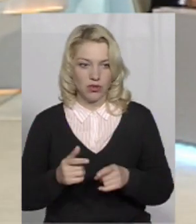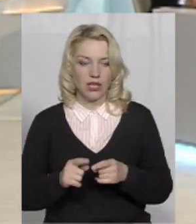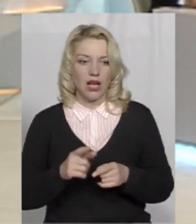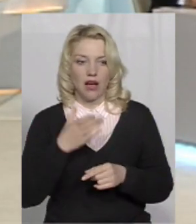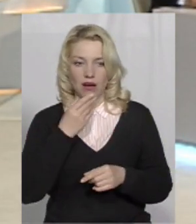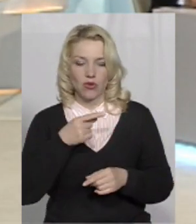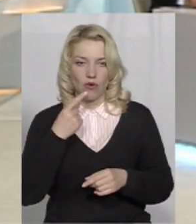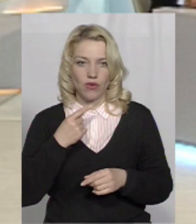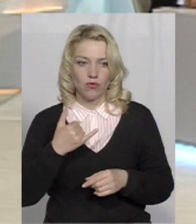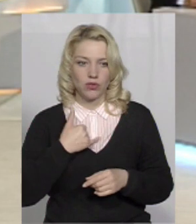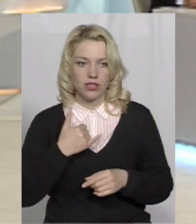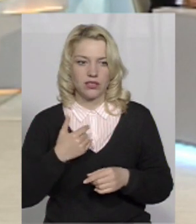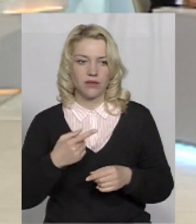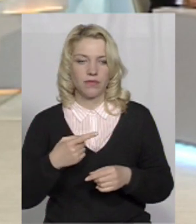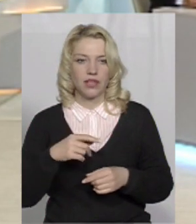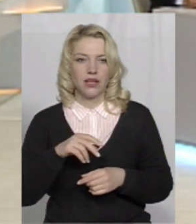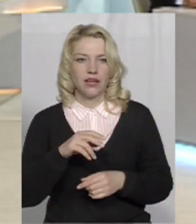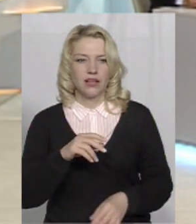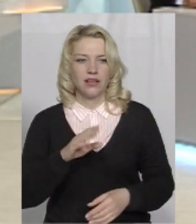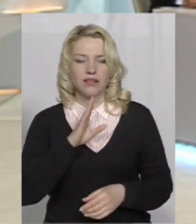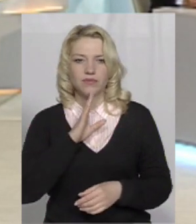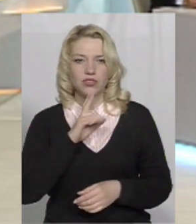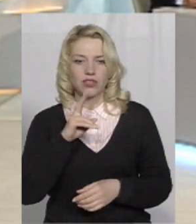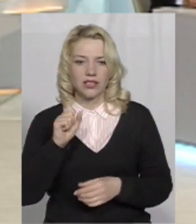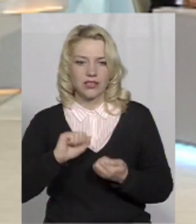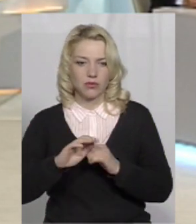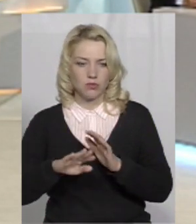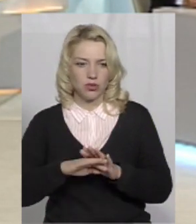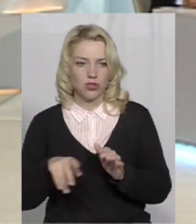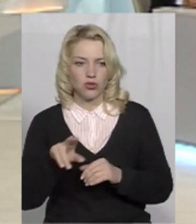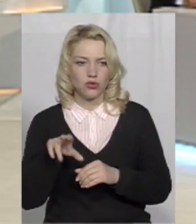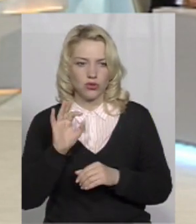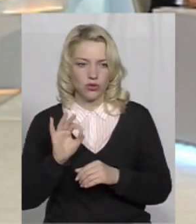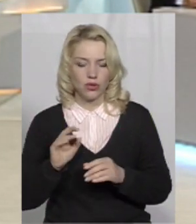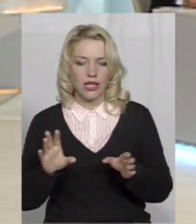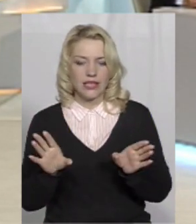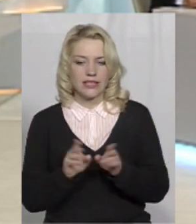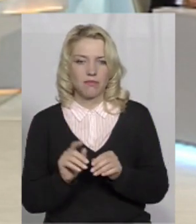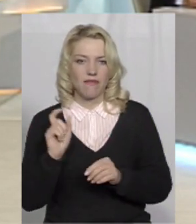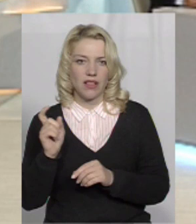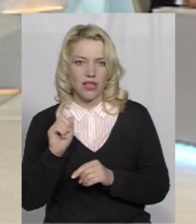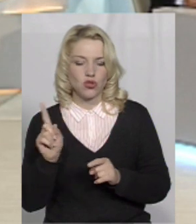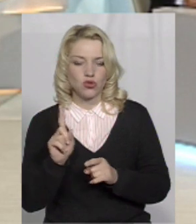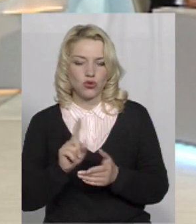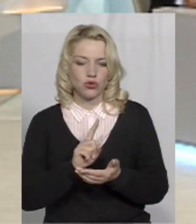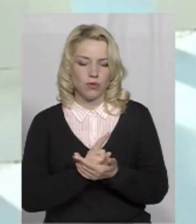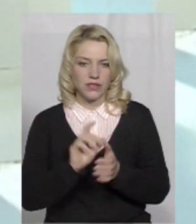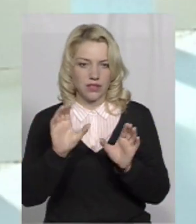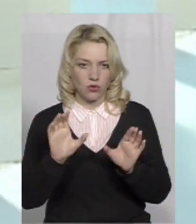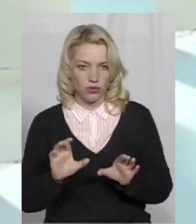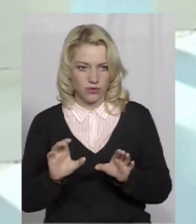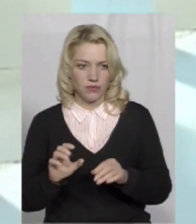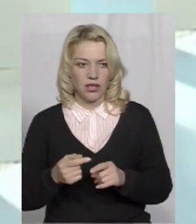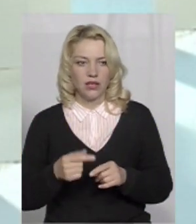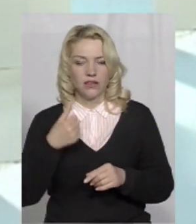гарно говорила у нас сьогодні пані з Кам'янця-Подільського на рахунок співвласності, до чого зобов'язує закон.